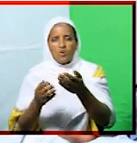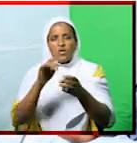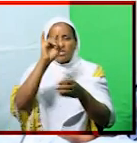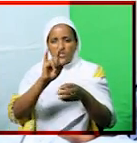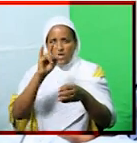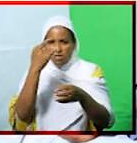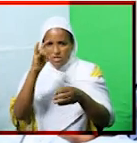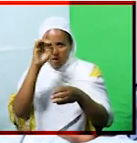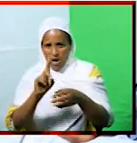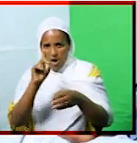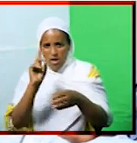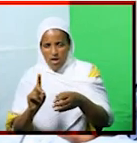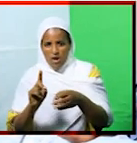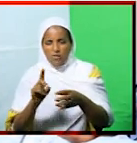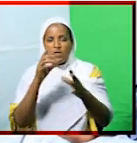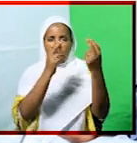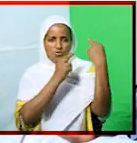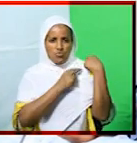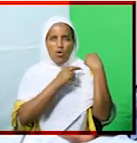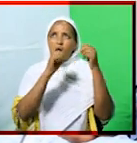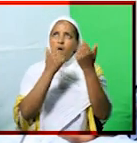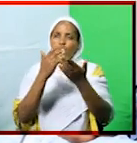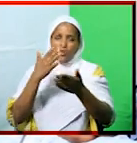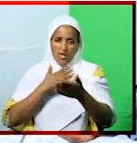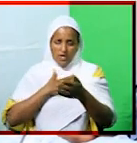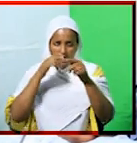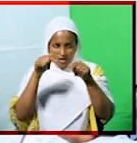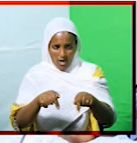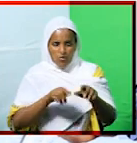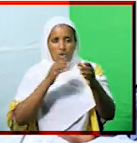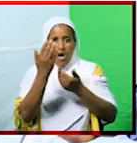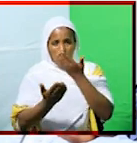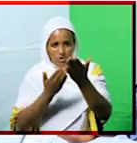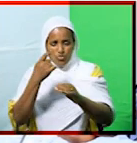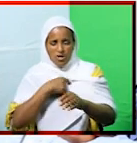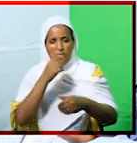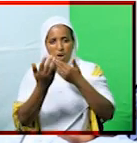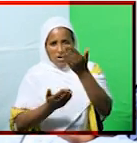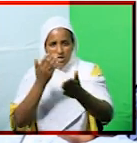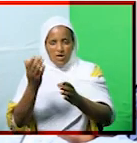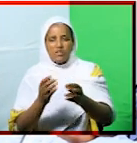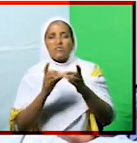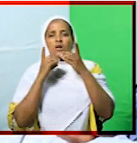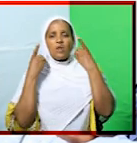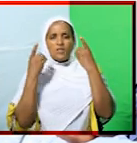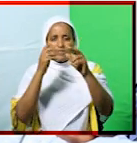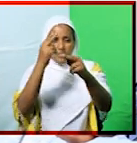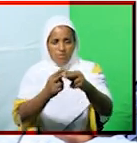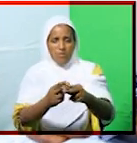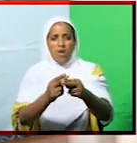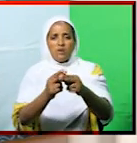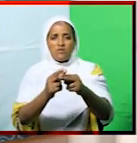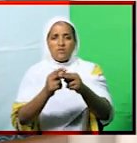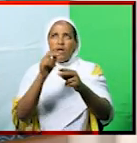የነሱን ዘዚአየ ተክህኖ አንጽሖ ስመ አቤቱ የኔን የዛሬውን አገልግሎት የኔን ማገልገል ተክህኖዬን